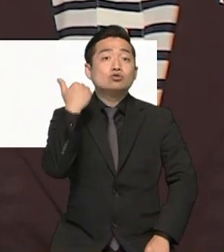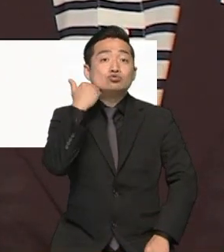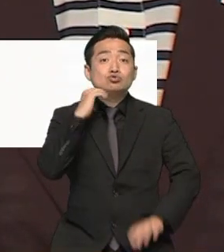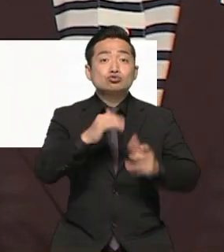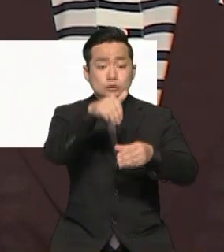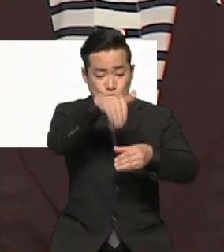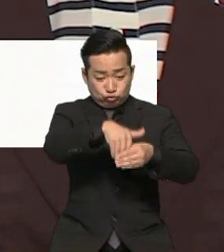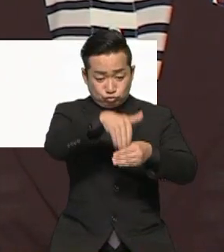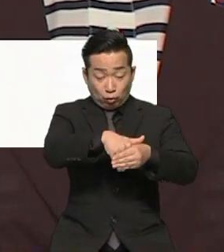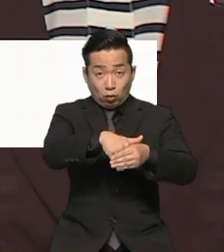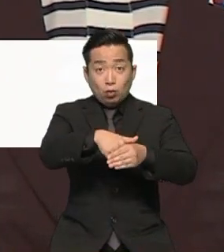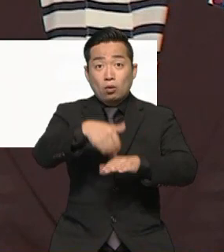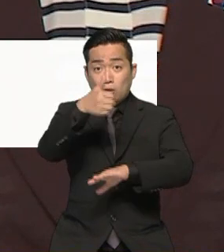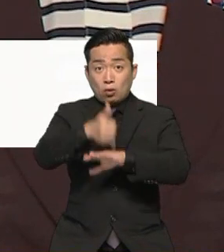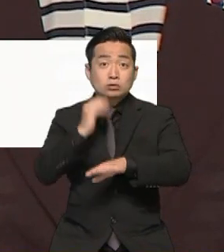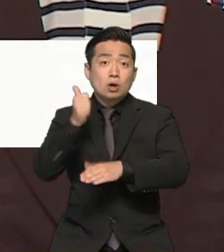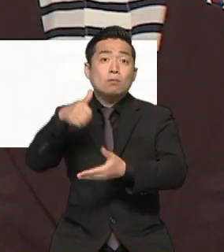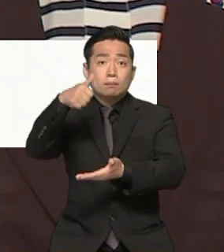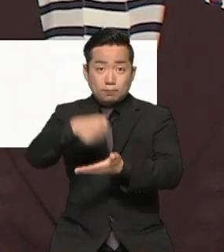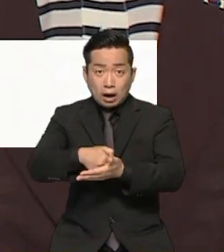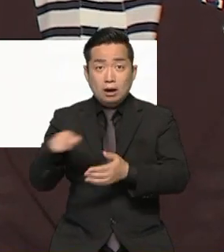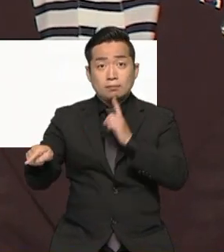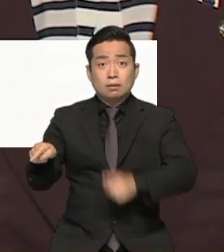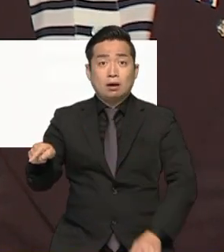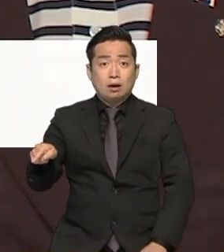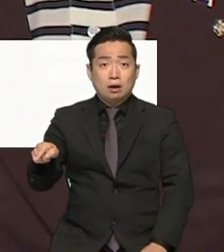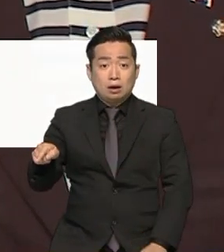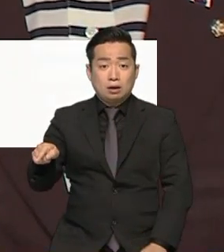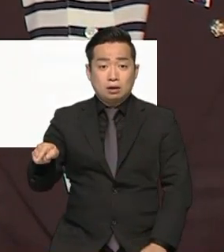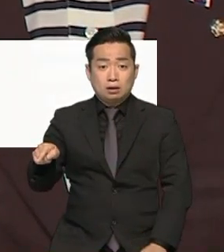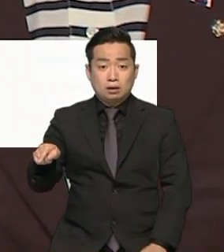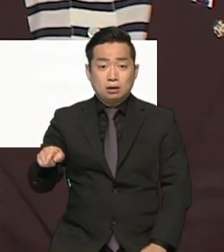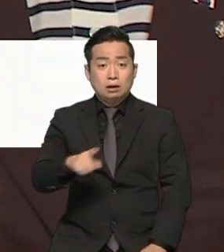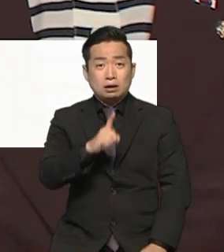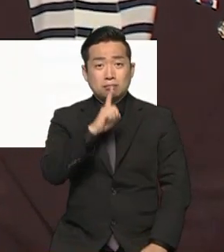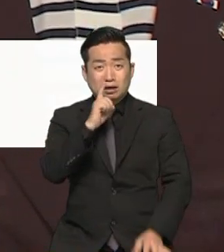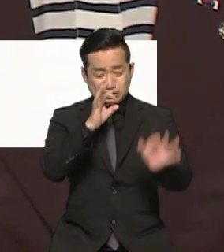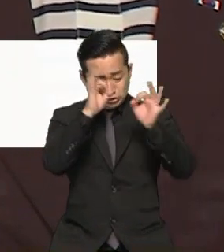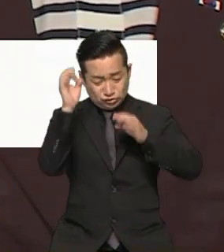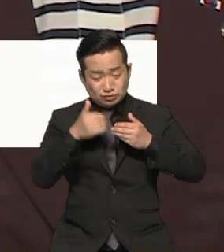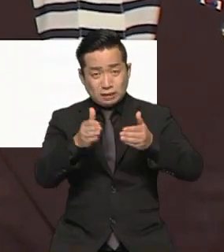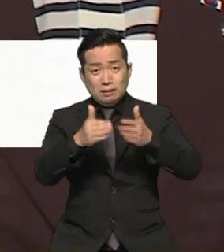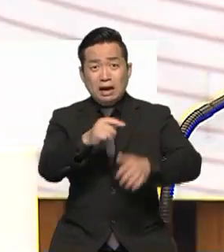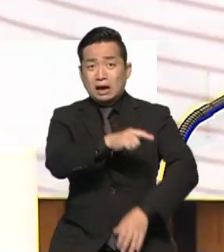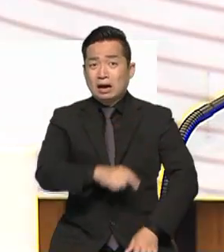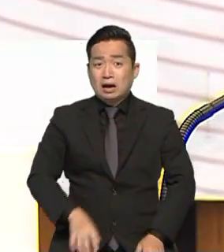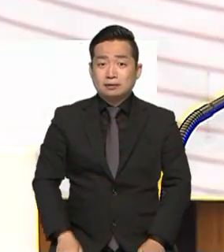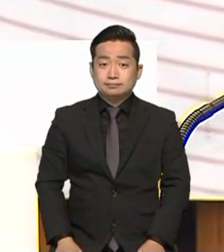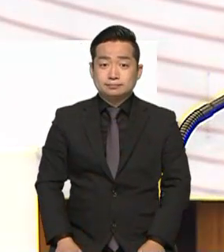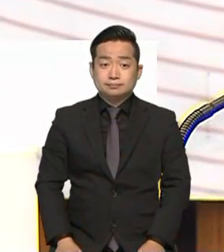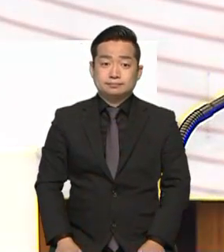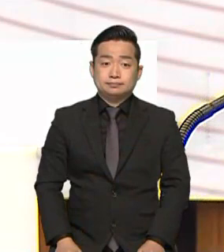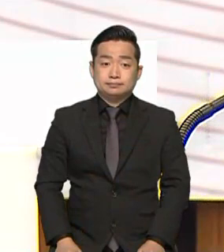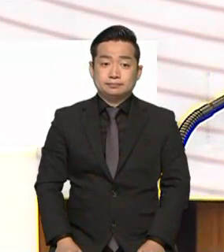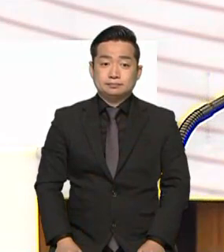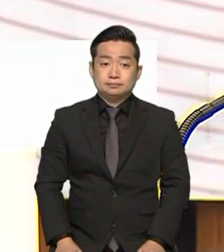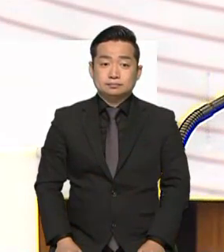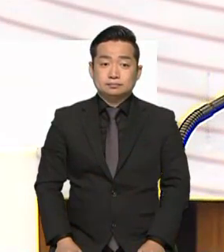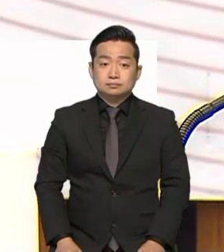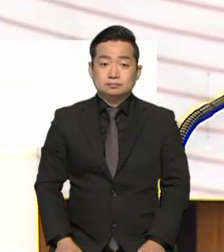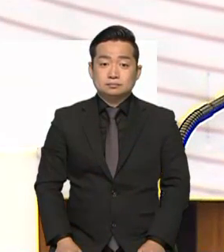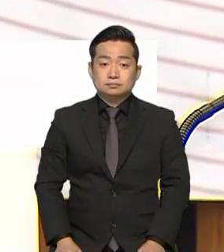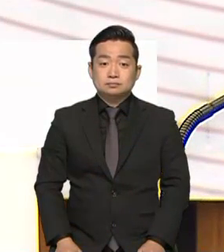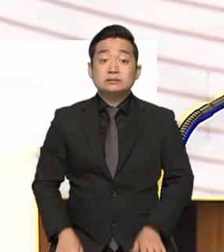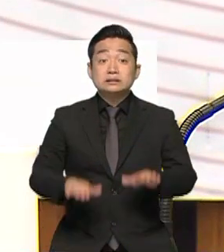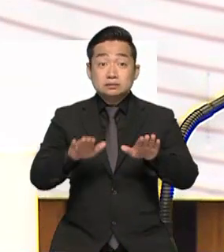폄하하고 악의적으로 그 정제되지 않은 말을 하셨다고 생각합니다. 지극히 원론적인